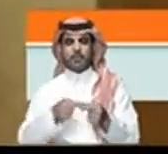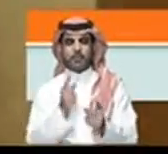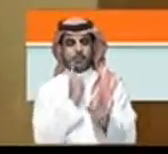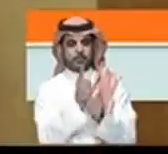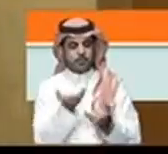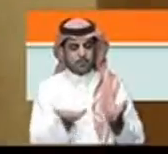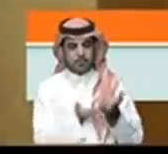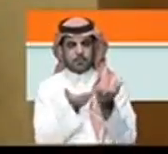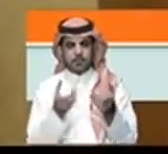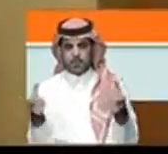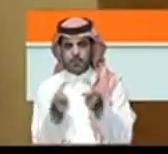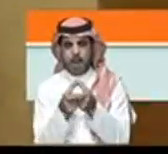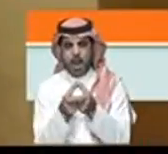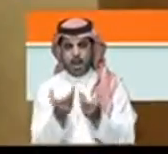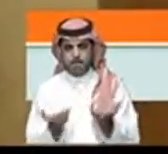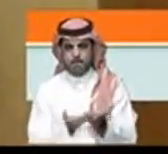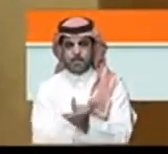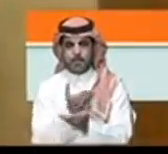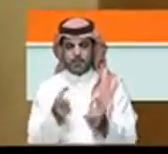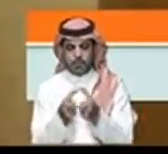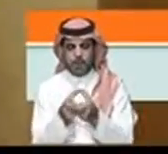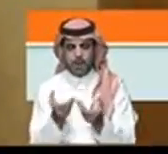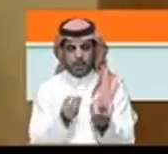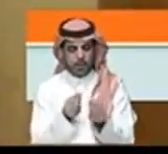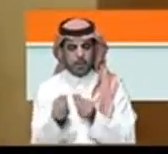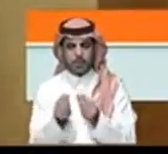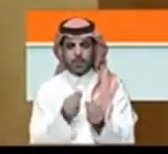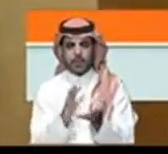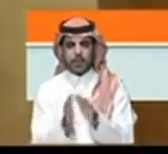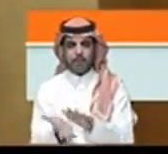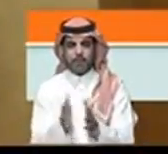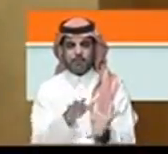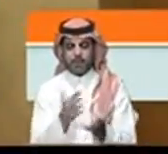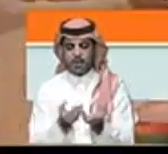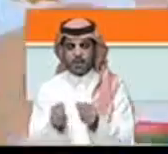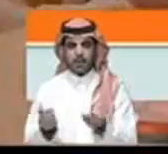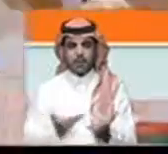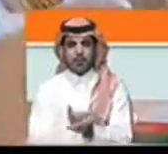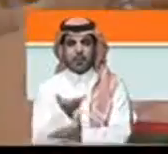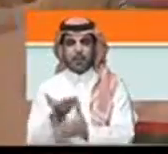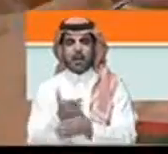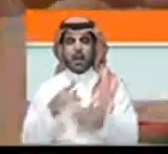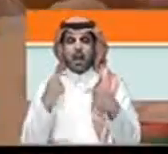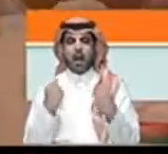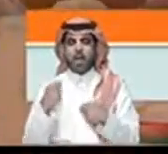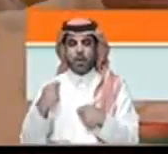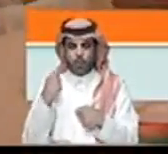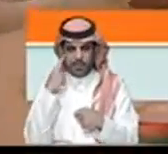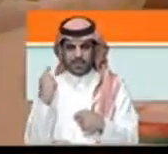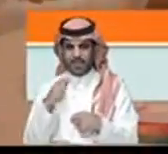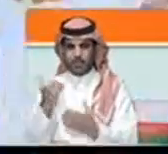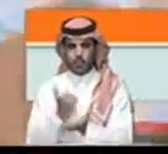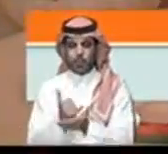ودوله رئيس الوزراء الياباني اجتماعا رحب في بدايته دوله رئيس الوزراء الياباني سمو